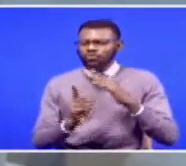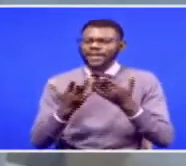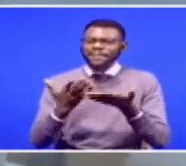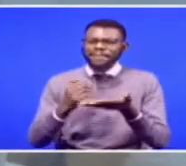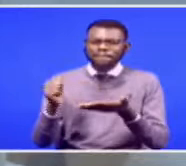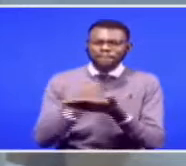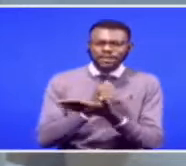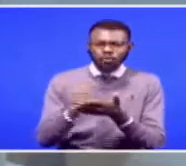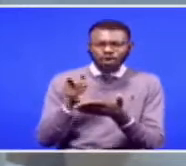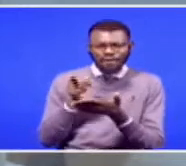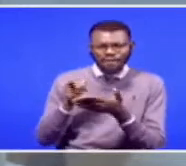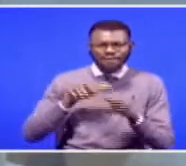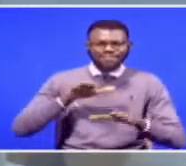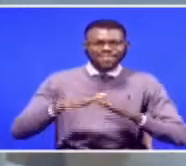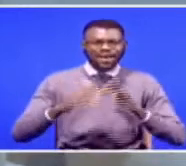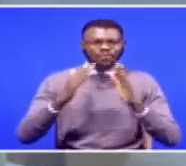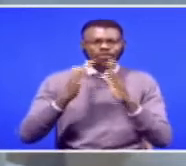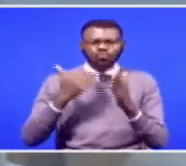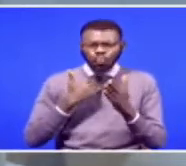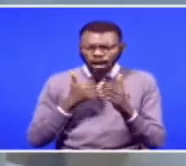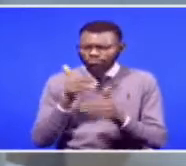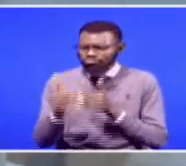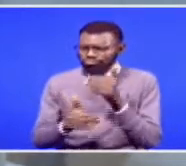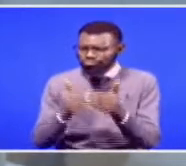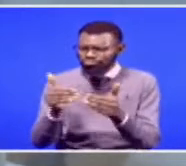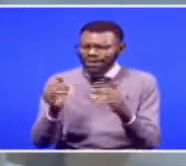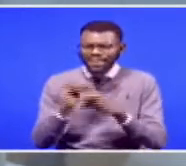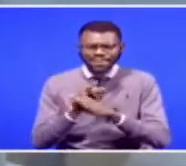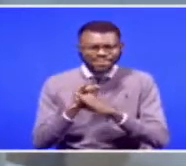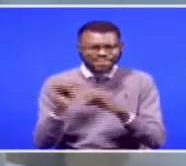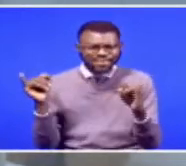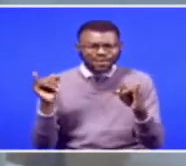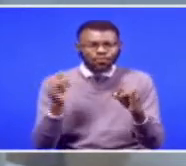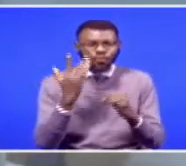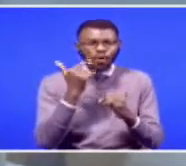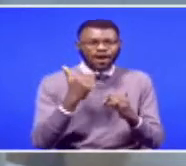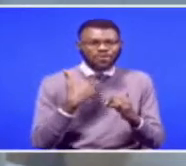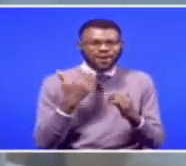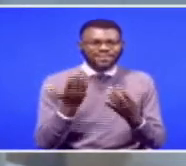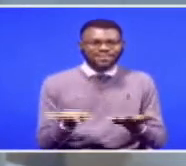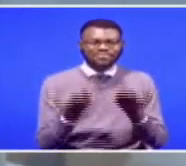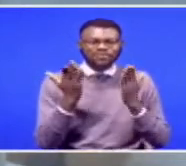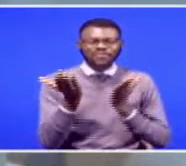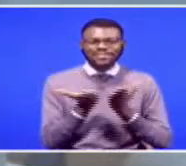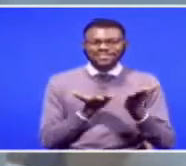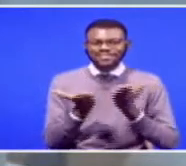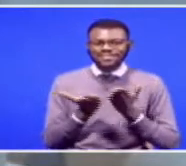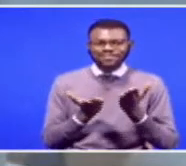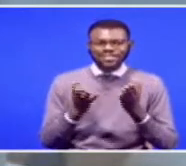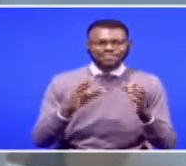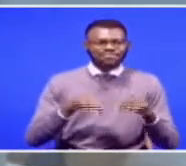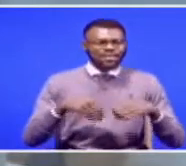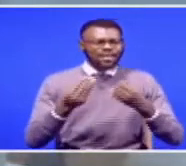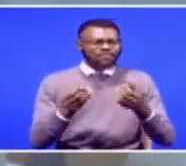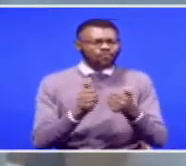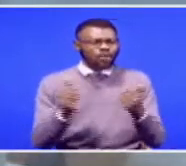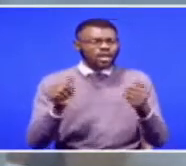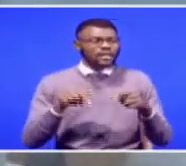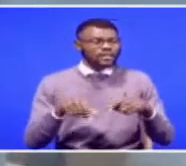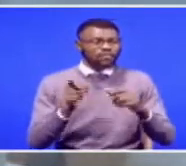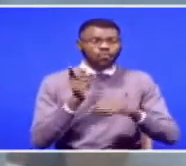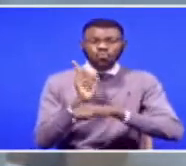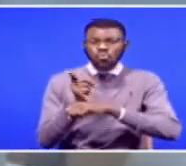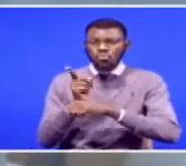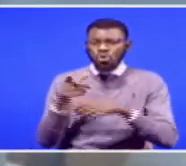Nyayo hadi kanuni zilizowekwa zitakapotekelezwa kuimarisha utoaji huduma. Kindiki ameyaonya makundi